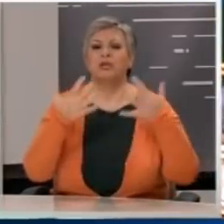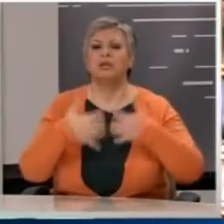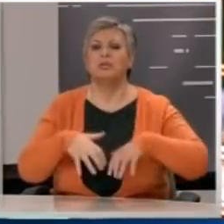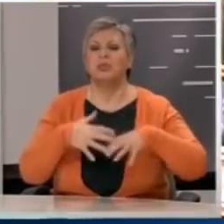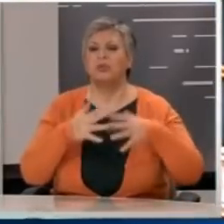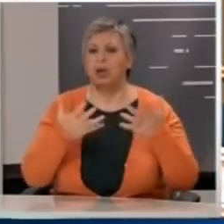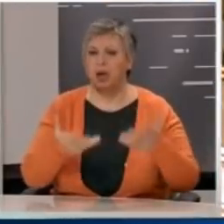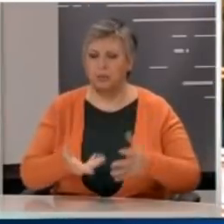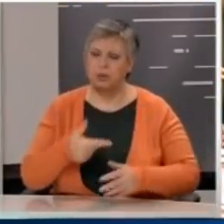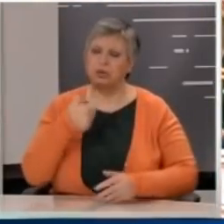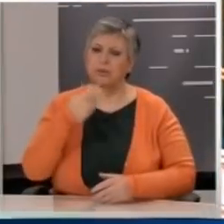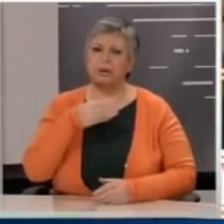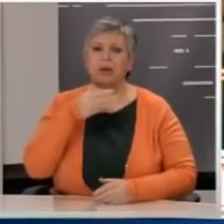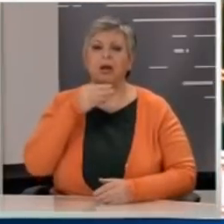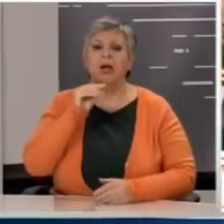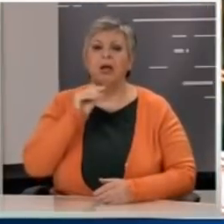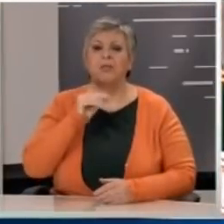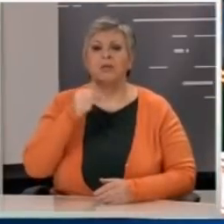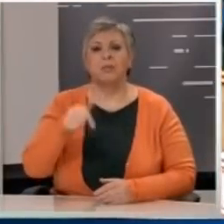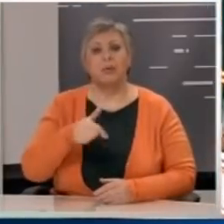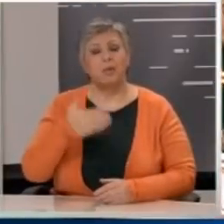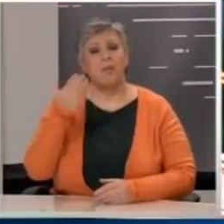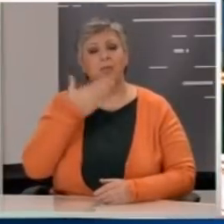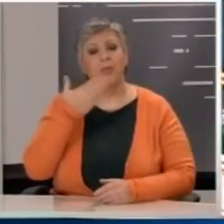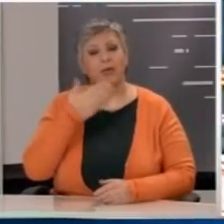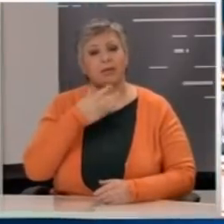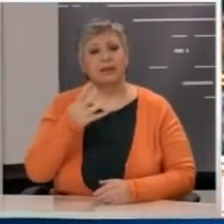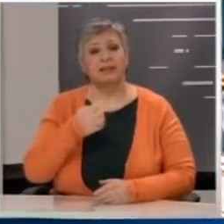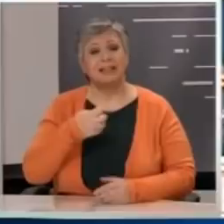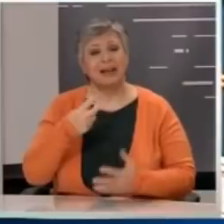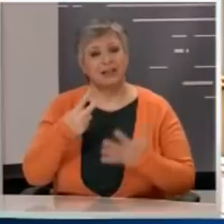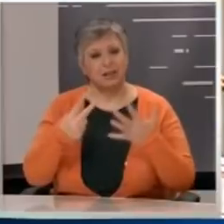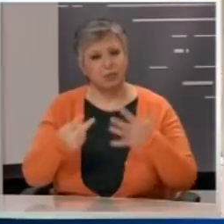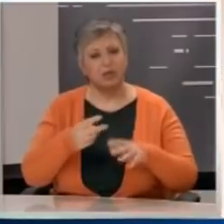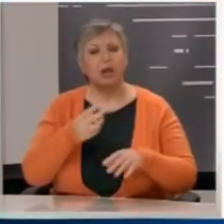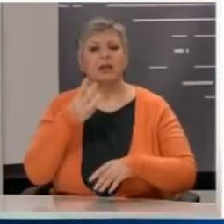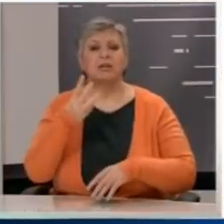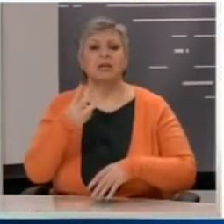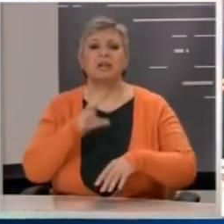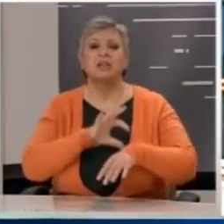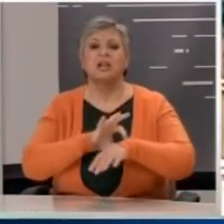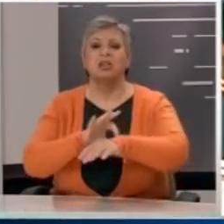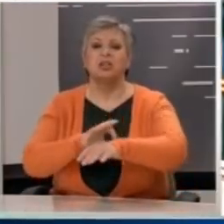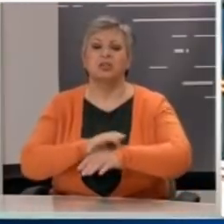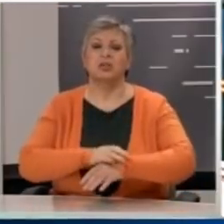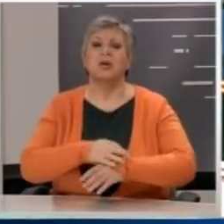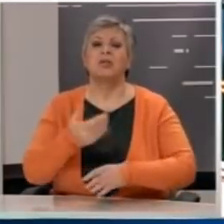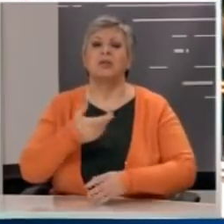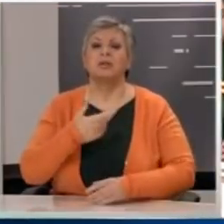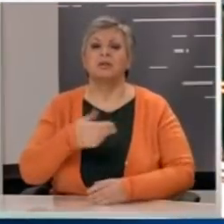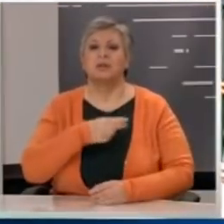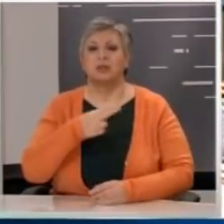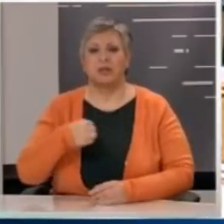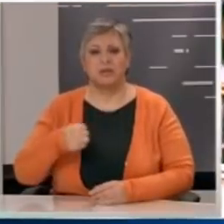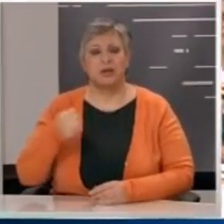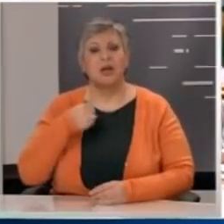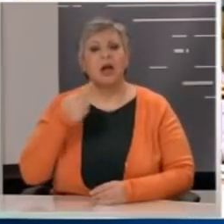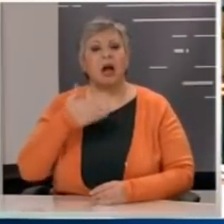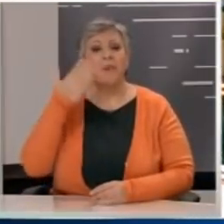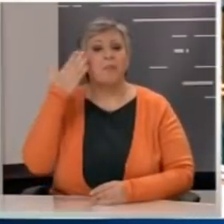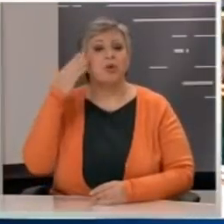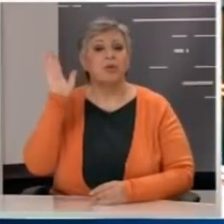αίθουσας Ελευθέρωσης Βενιζέλος 47 μαθήτριες και μαθητές, καθώς και 3 συνοδοί εκπαιδευτικοί από το 2ο Γυμνάσιο